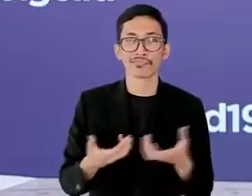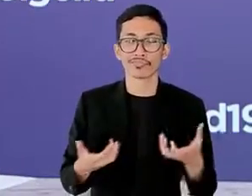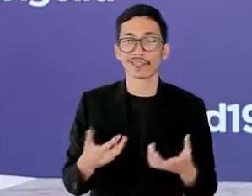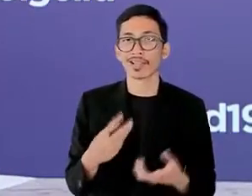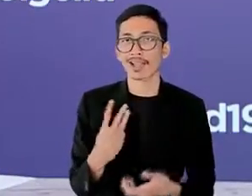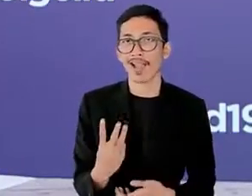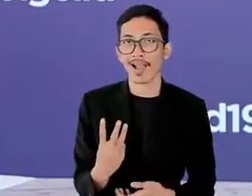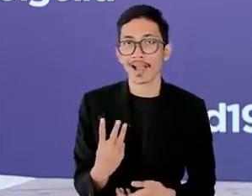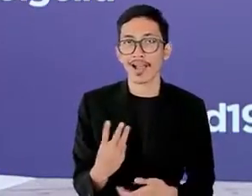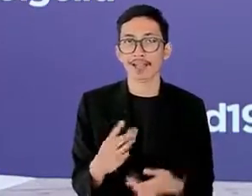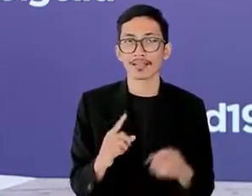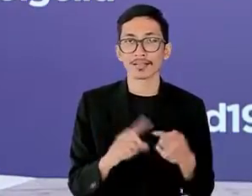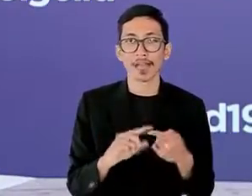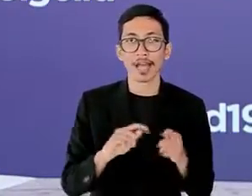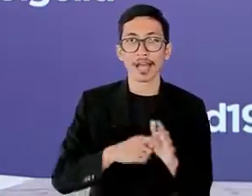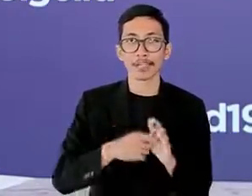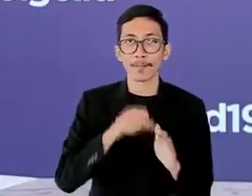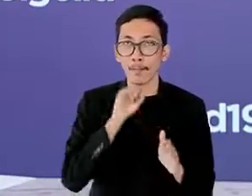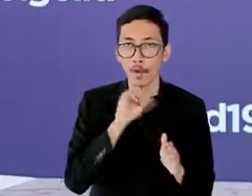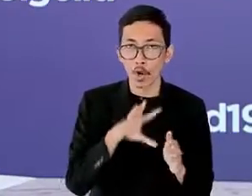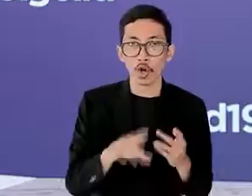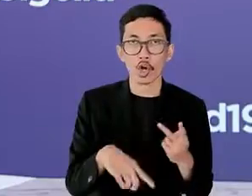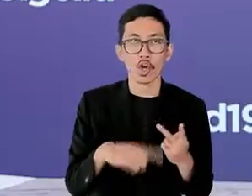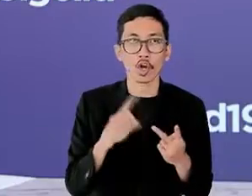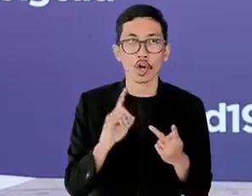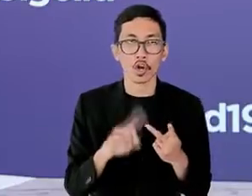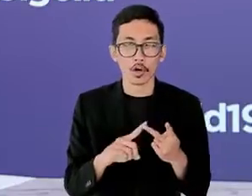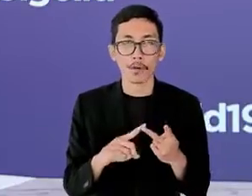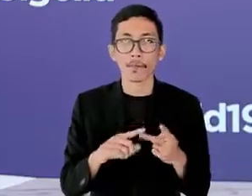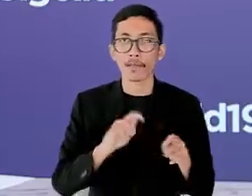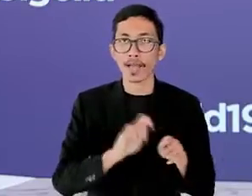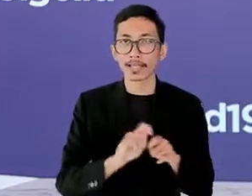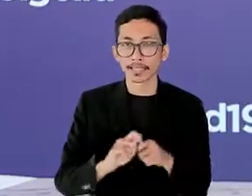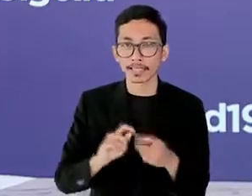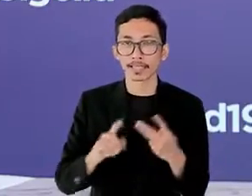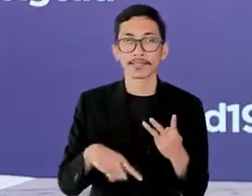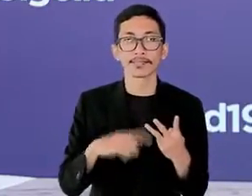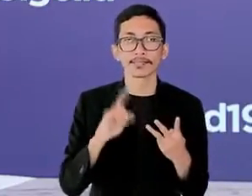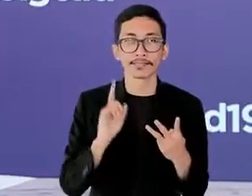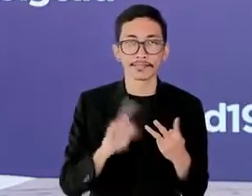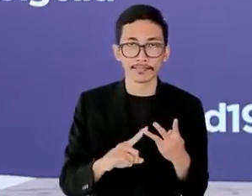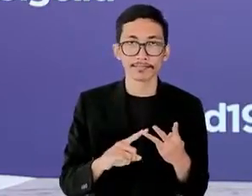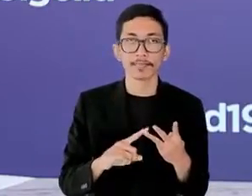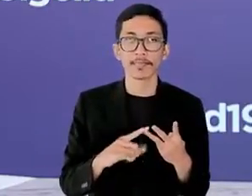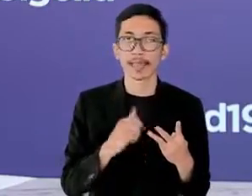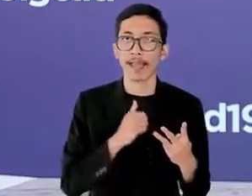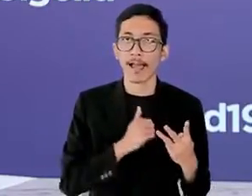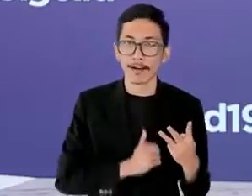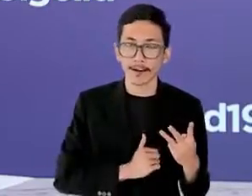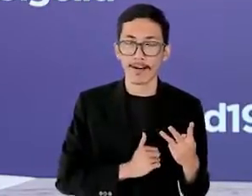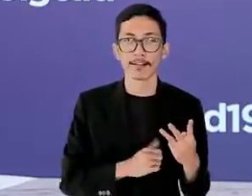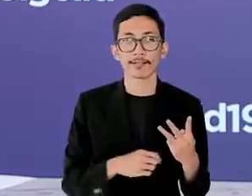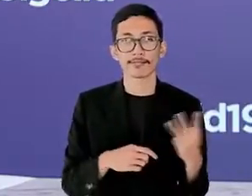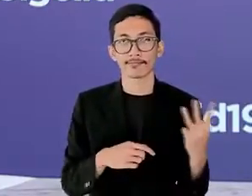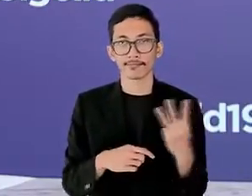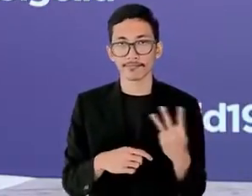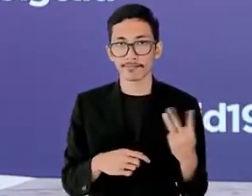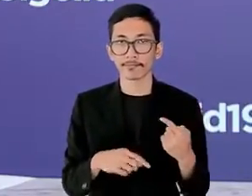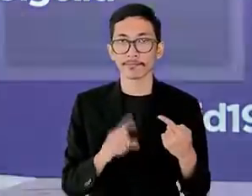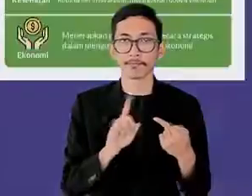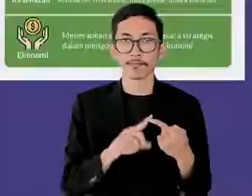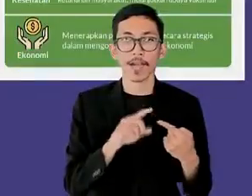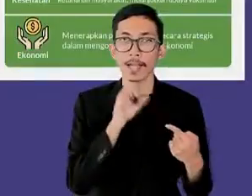yaitu fase merespons memperbaiki dan mempertahankan fase utama yaitu